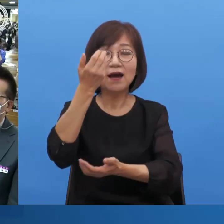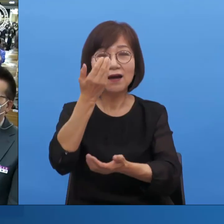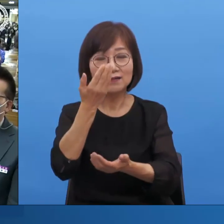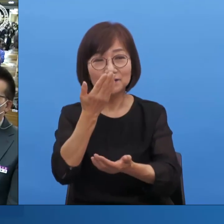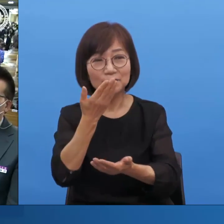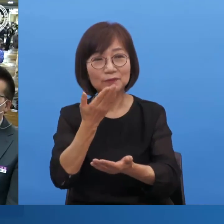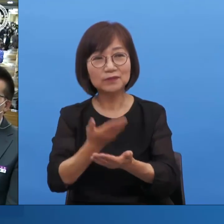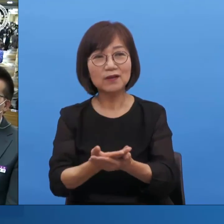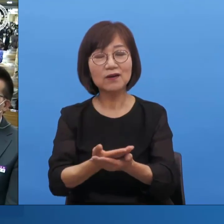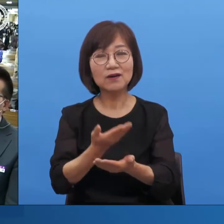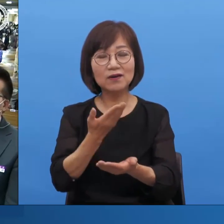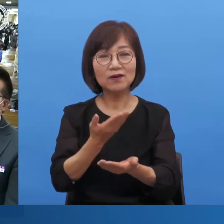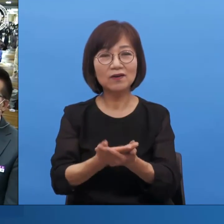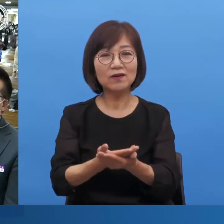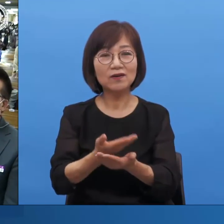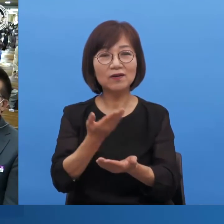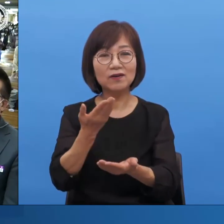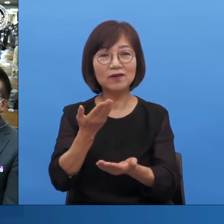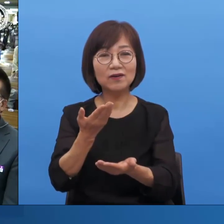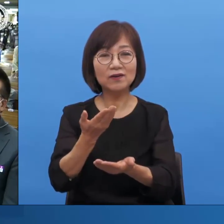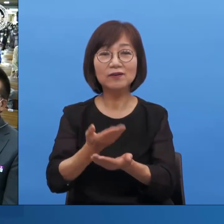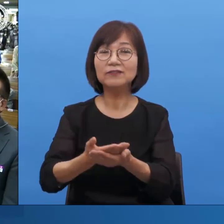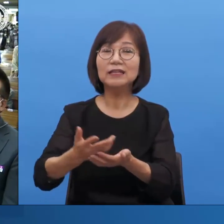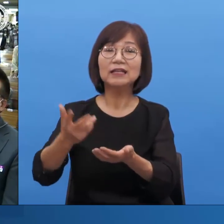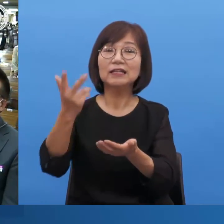되게 하소서.